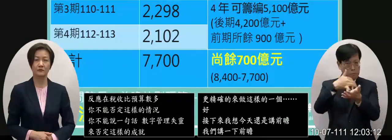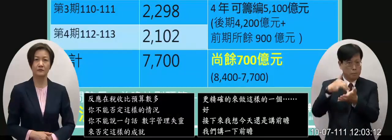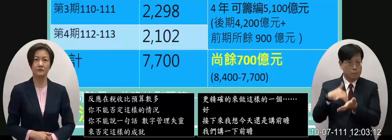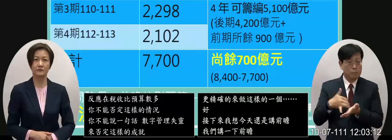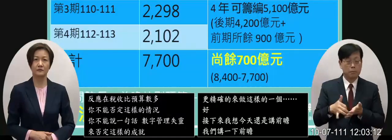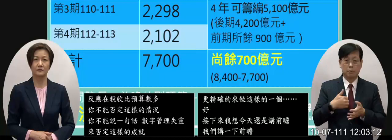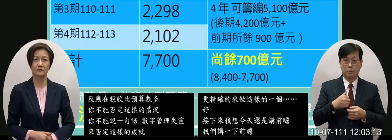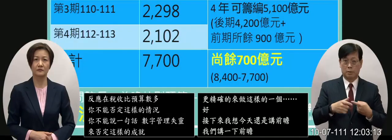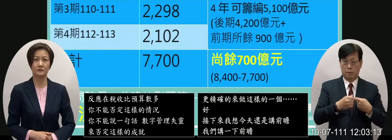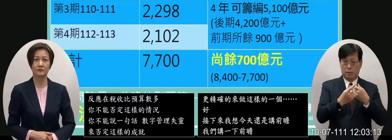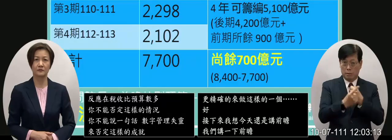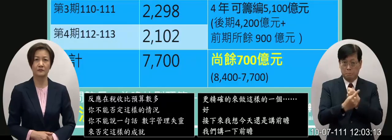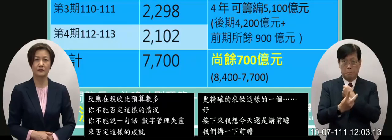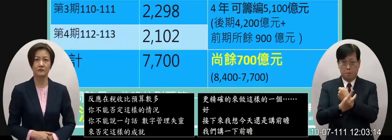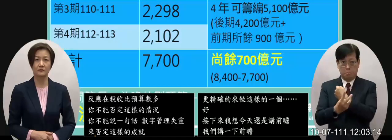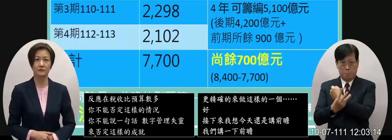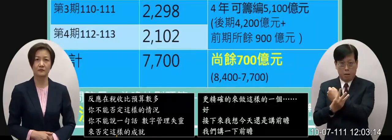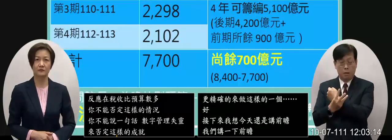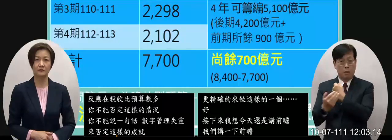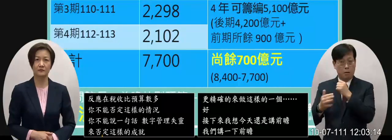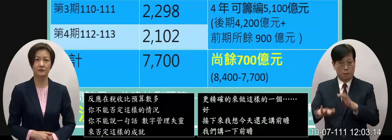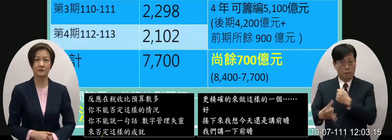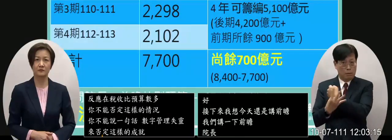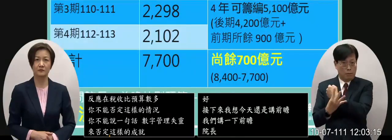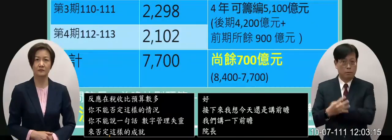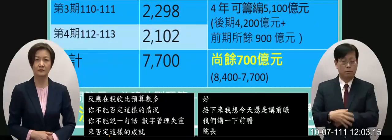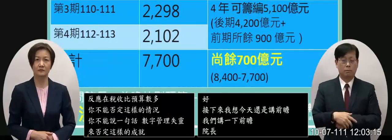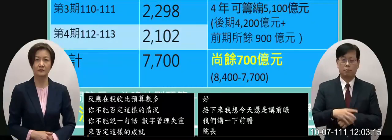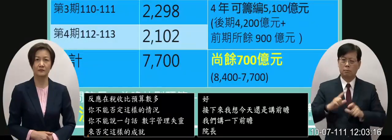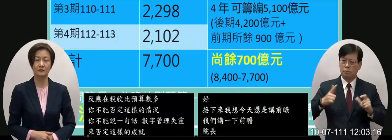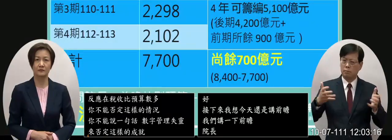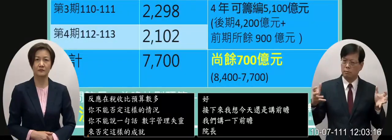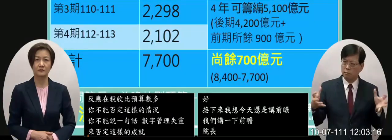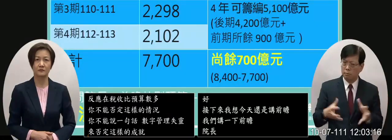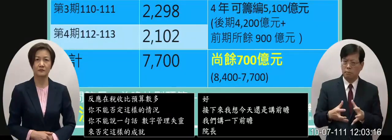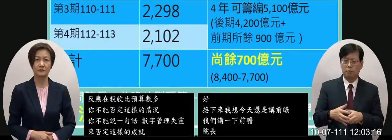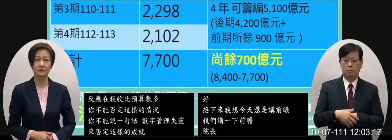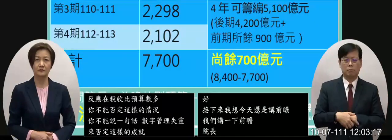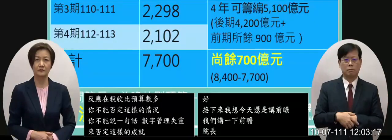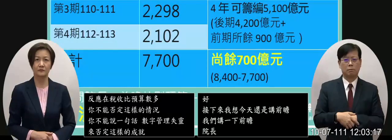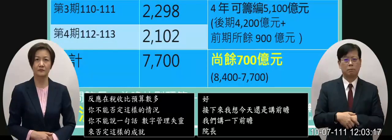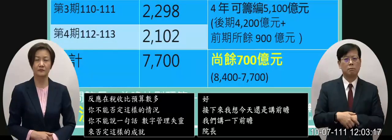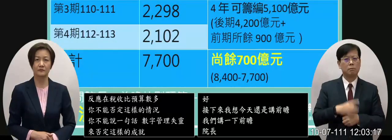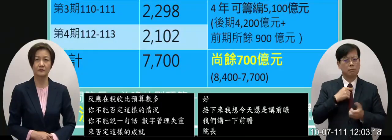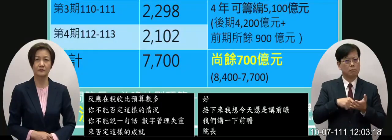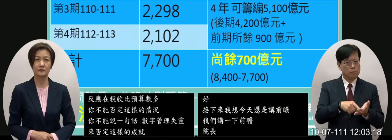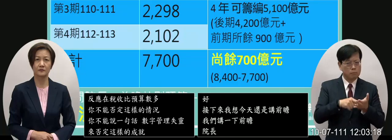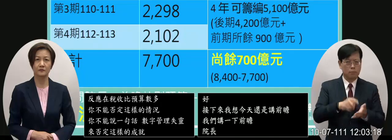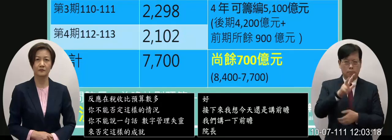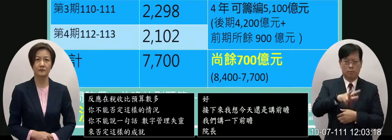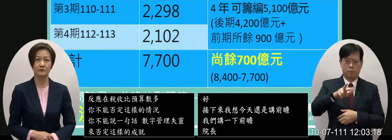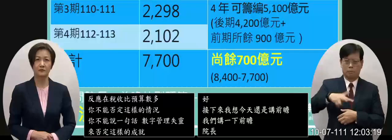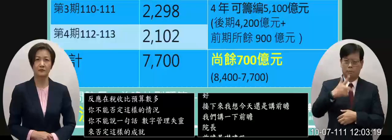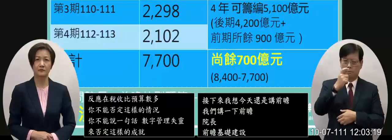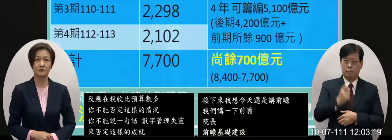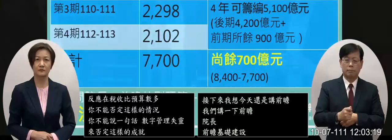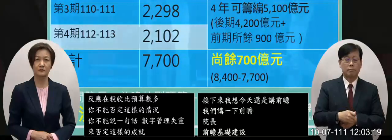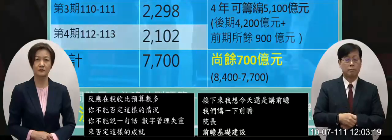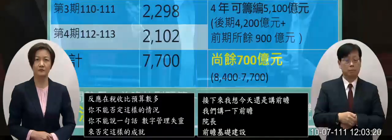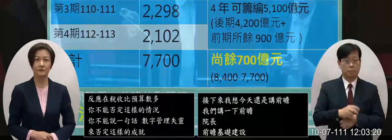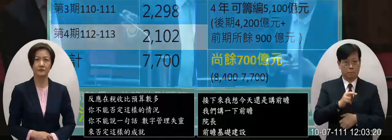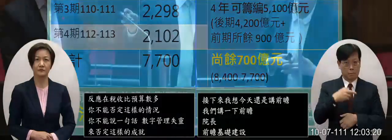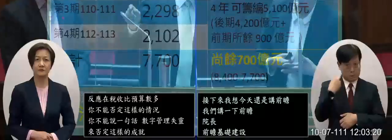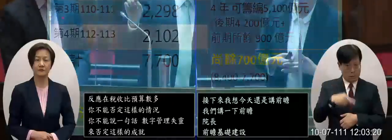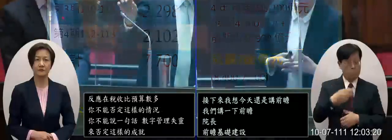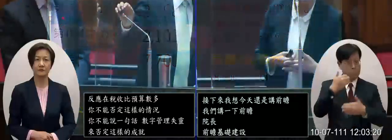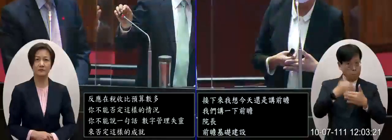下哦，从第一期、第二期、第三期到第四期，大概合计现在大概会编到7700亿，看起来还